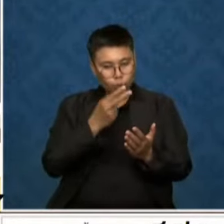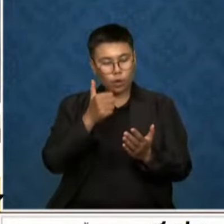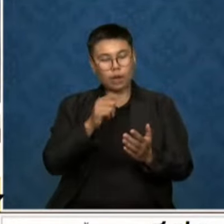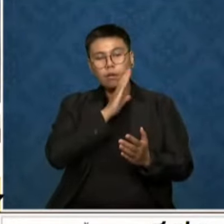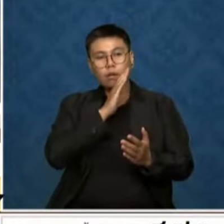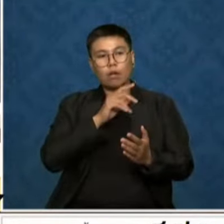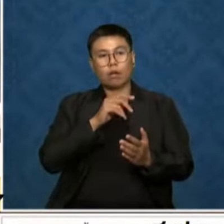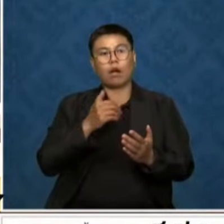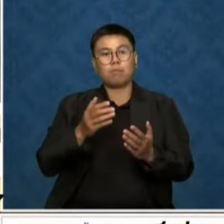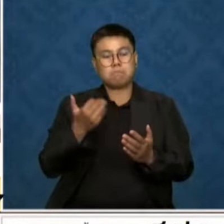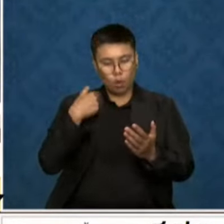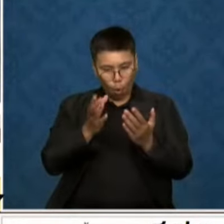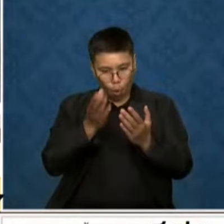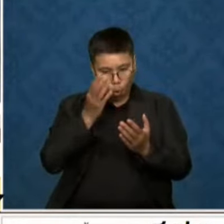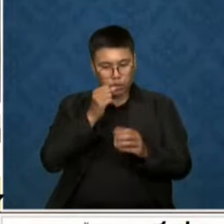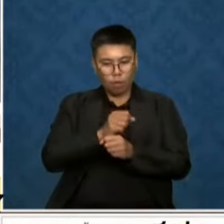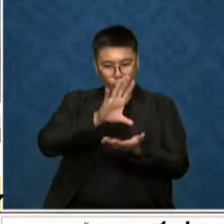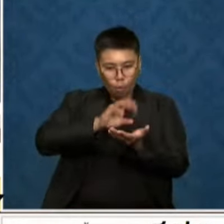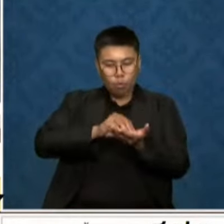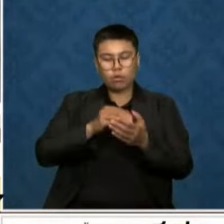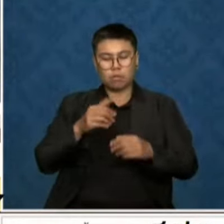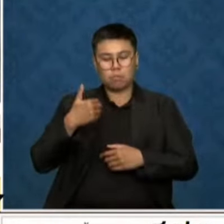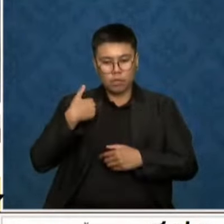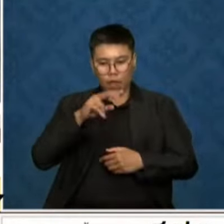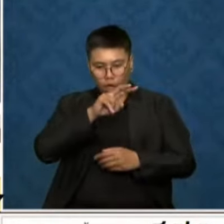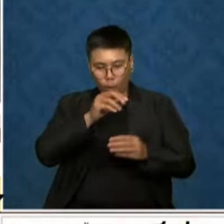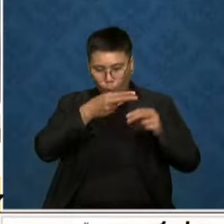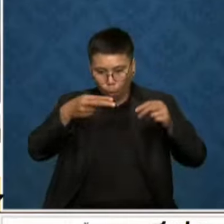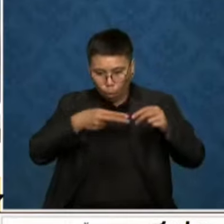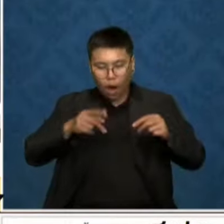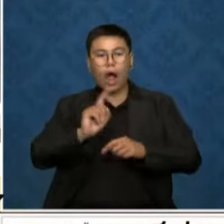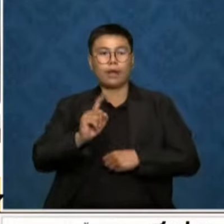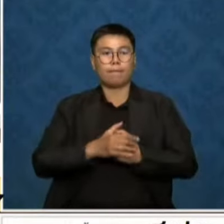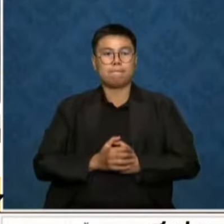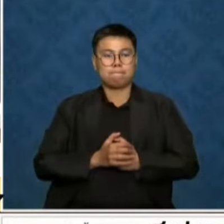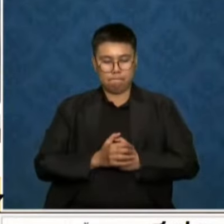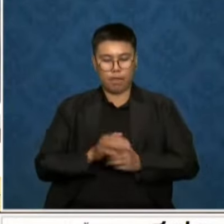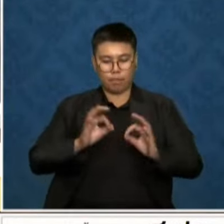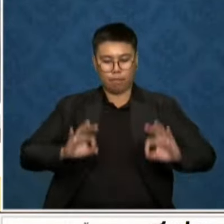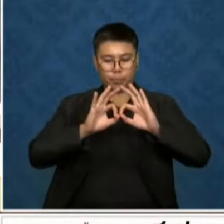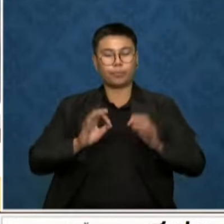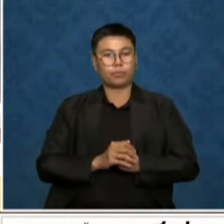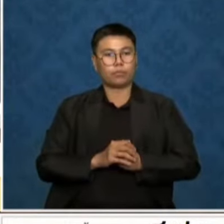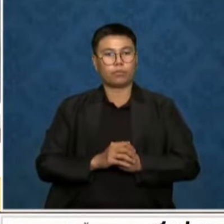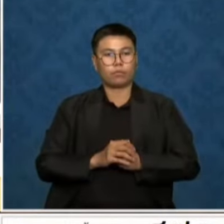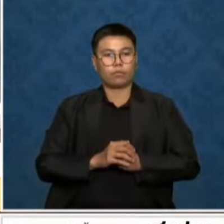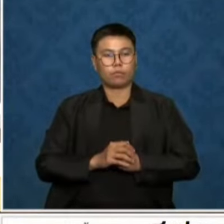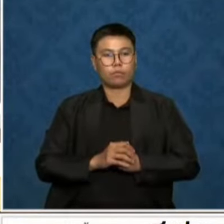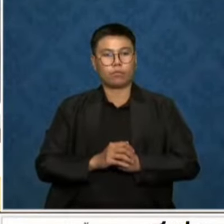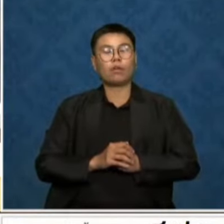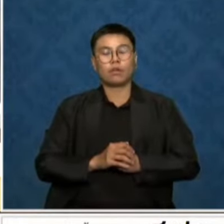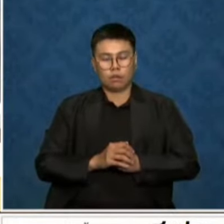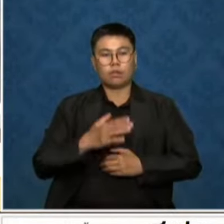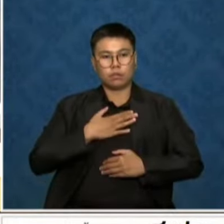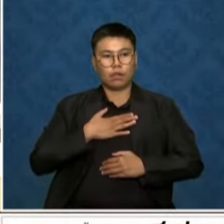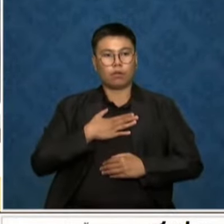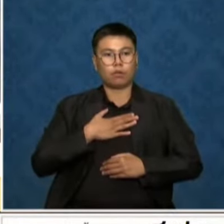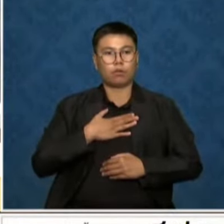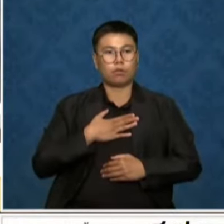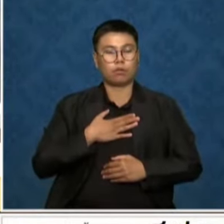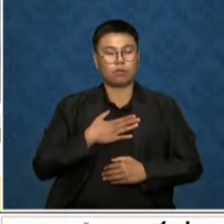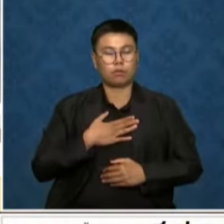อดว่าเคยมีการศึกษาเอาไว้ว่าอย่างไรและที่สําคัญท่านประธานครับการที่เราเ